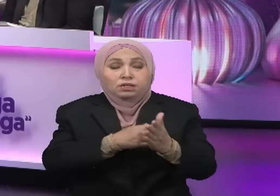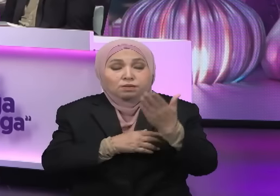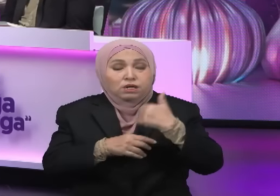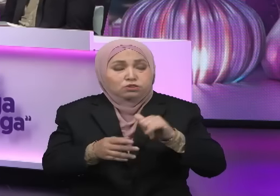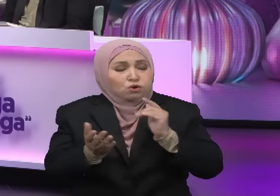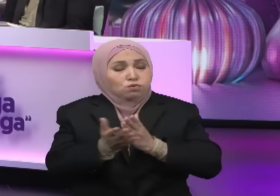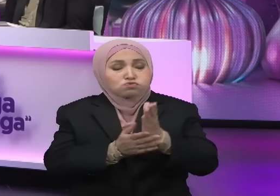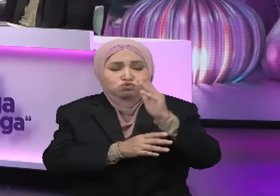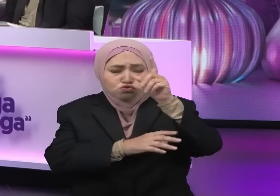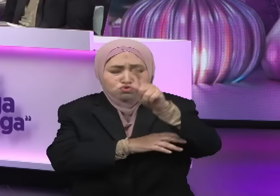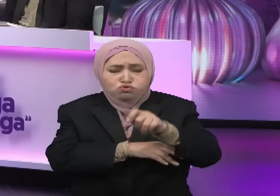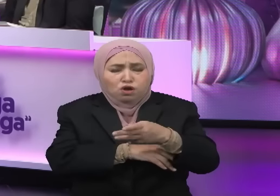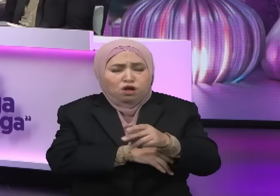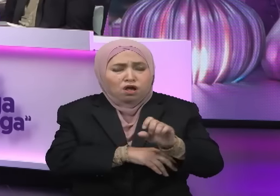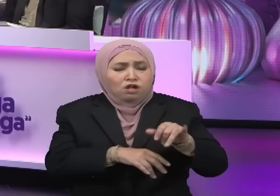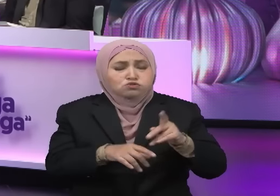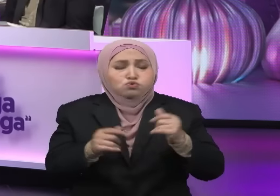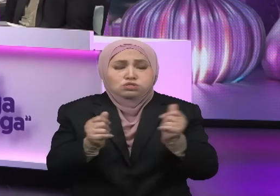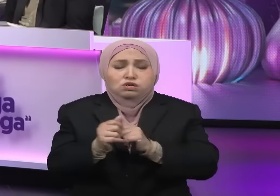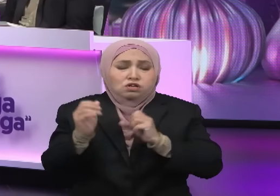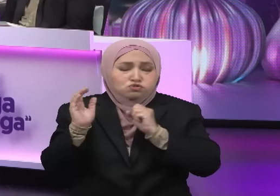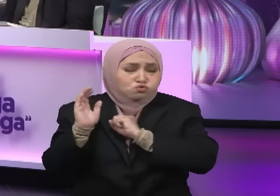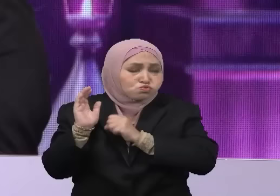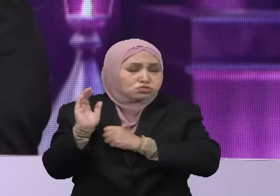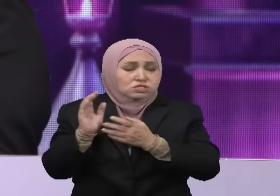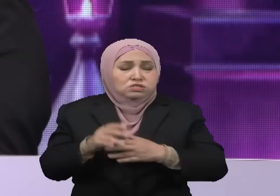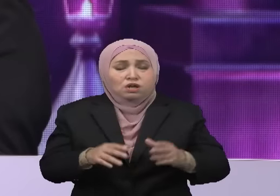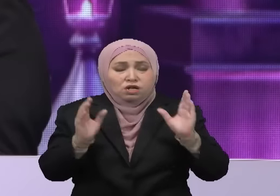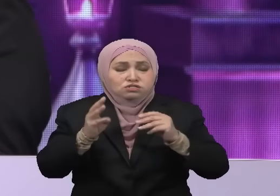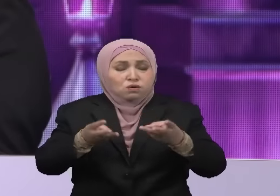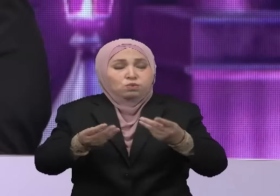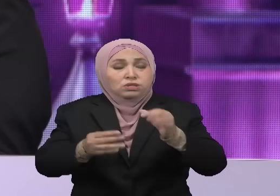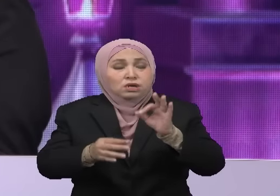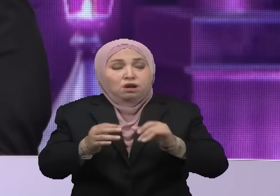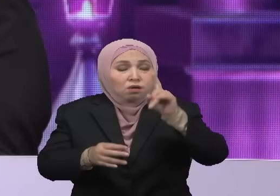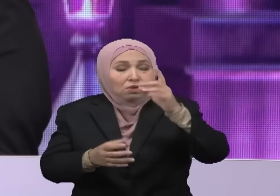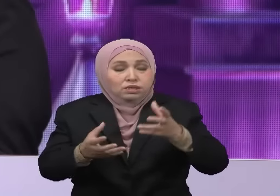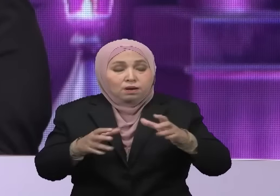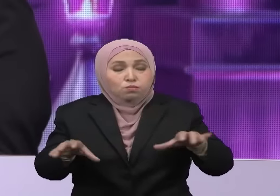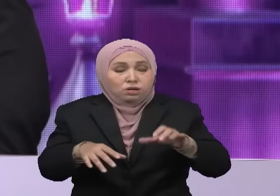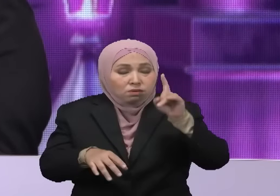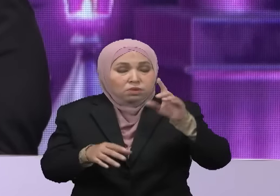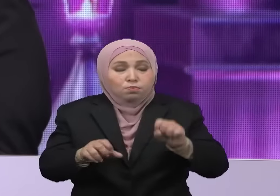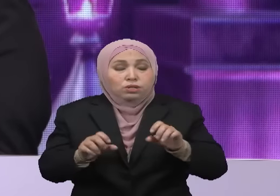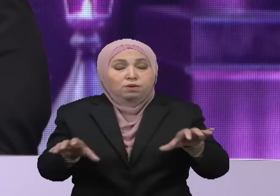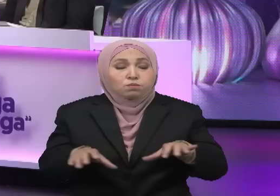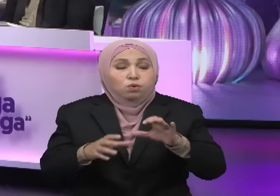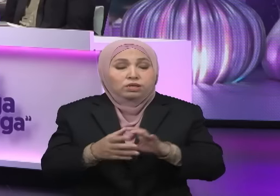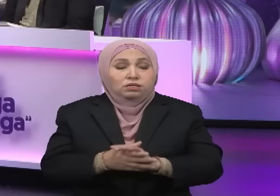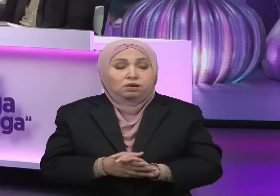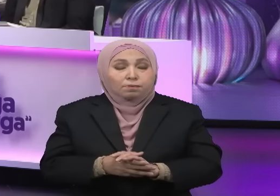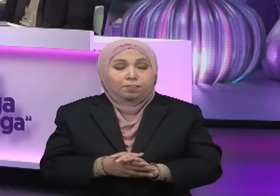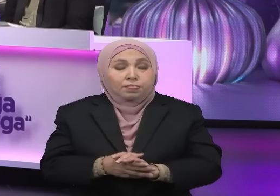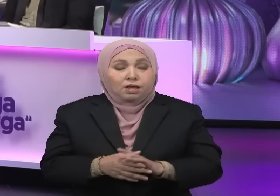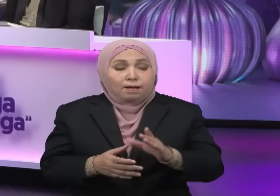tahajud dengan sunat hajatnya, dengan witirnya. Kalau Allah nak buat, Allah boleh buat. Walau sya'a